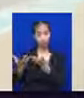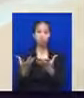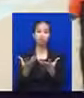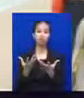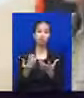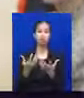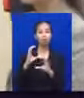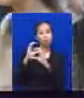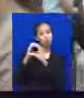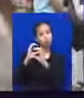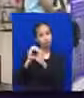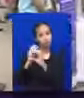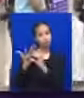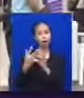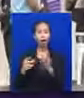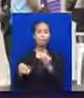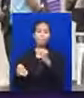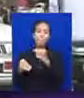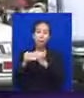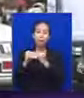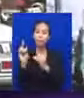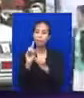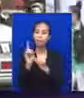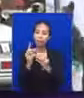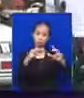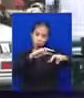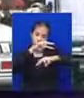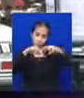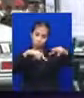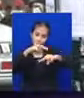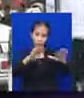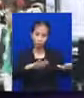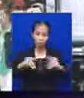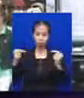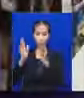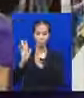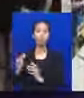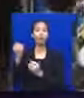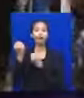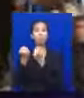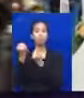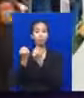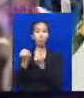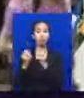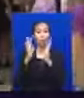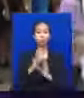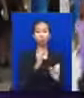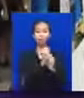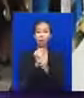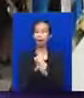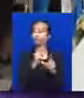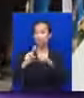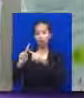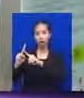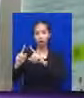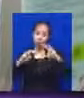ณะไม่ประจำทางที่นำมาเสริมควบคู่กับการตรวจความพร้อมของพนักงานขับรถณสถานีขนส่งผู้โดยสารจุดตรวจบ